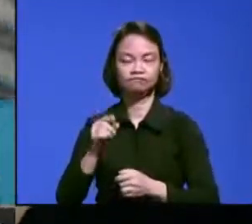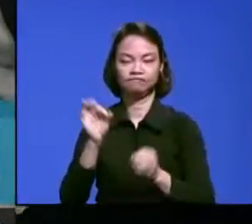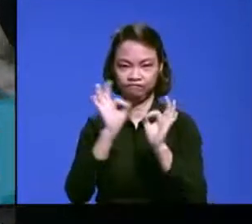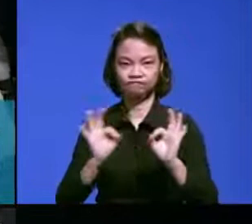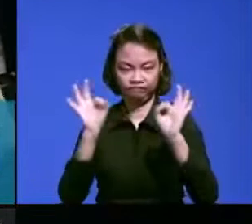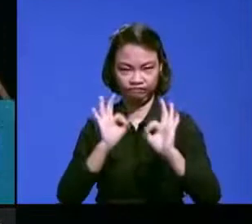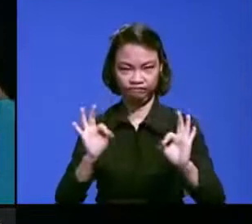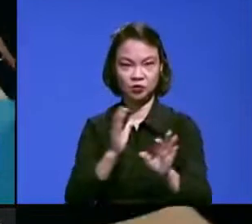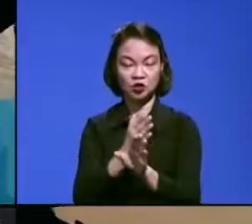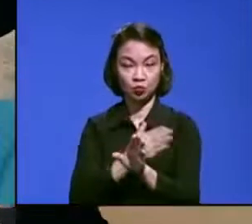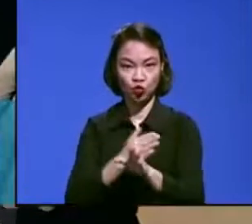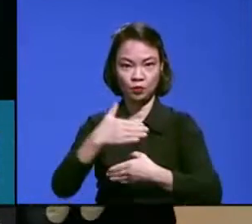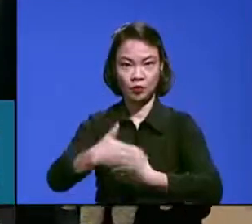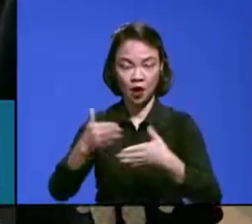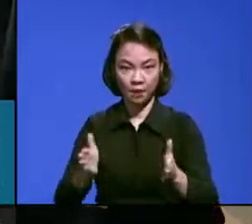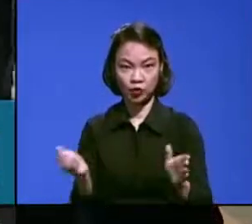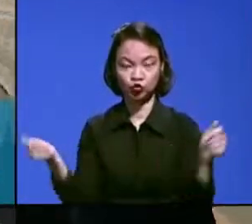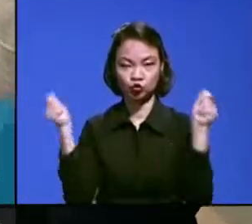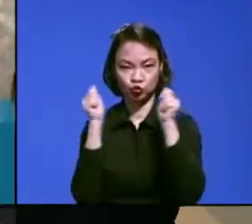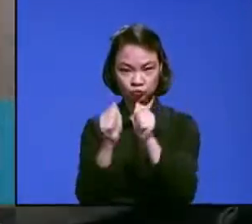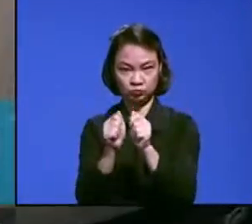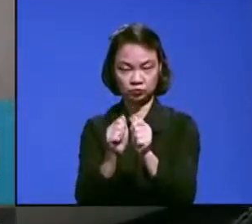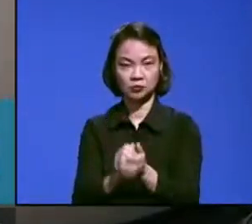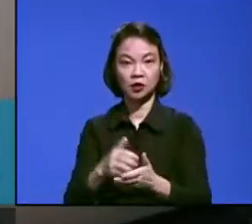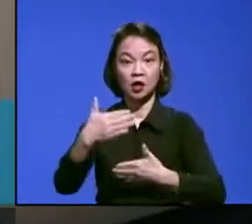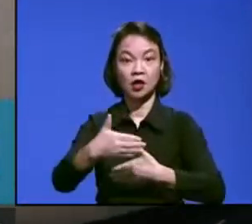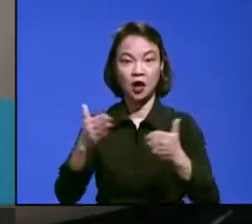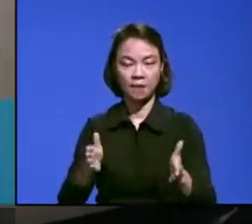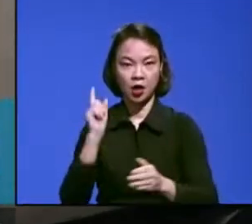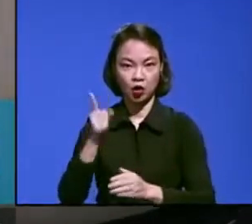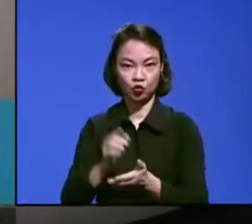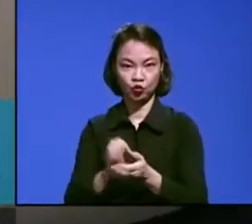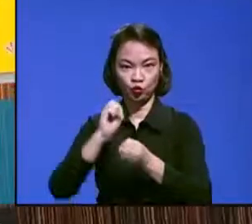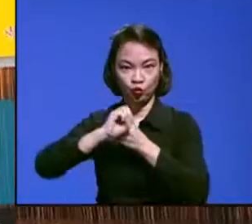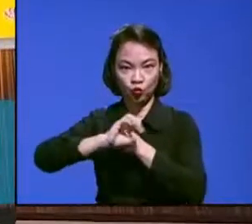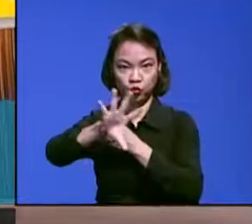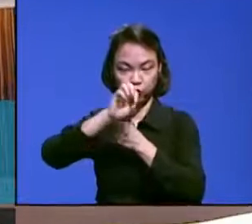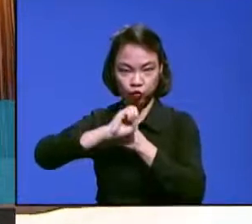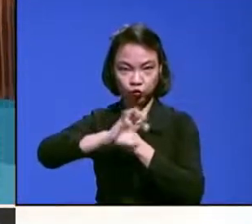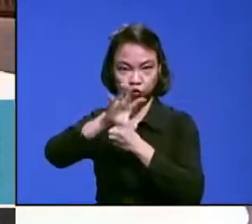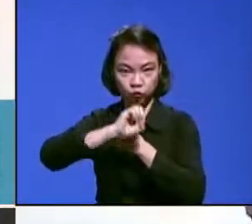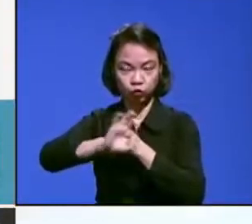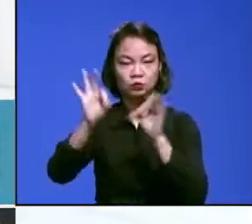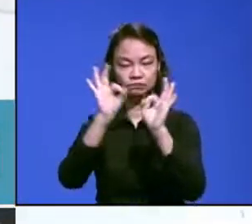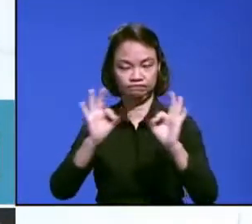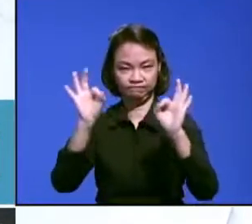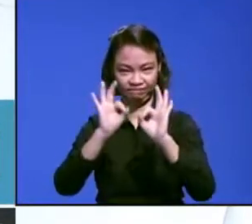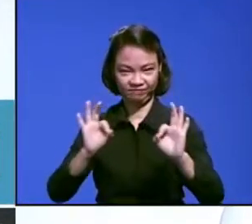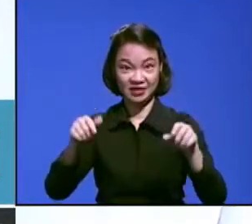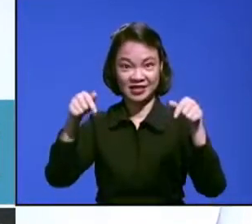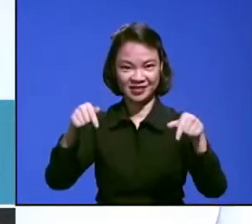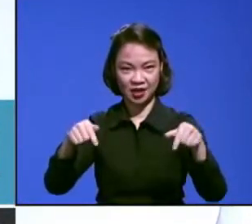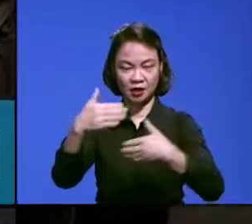Sebelum kamar ditutup setelah dibersihkan, kamar harus disterilkan dengan air diffuser. Kini status kamar pun sudah